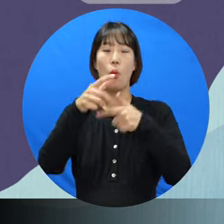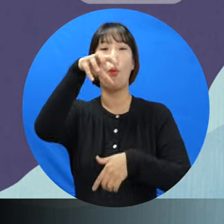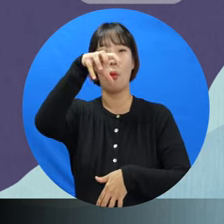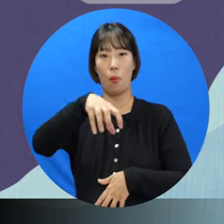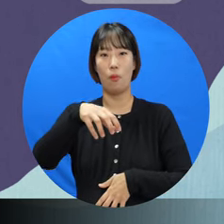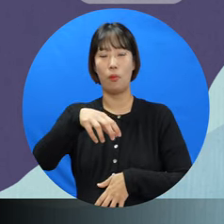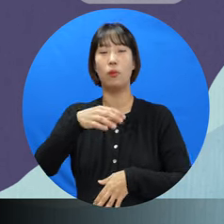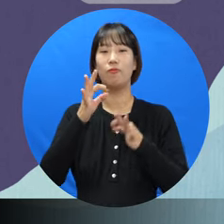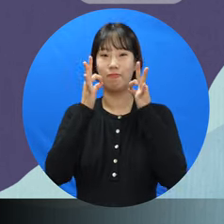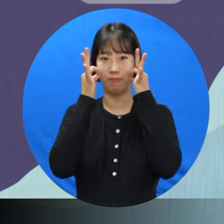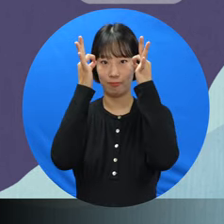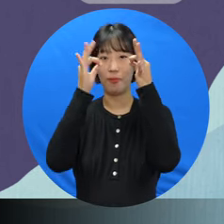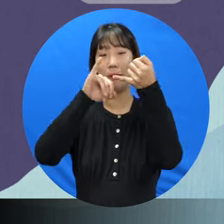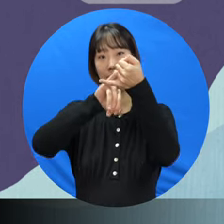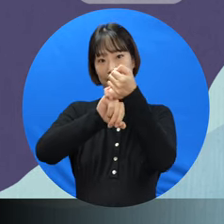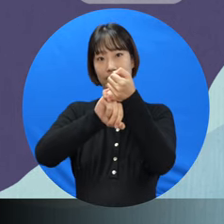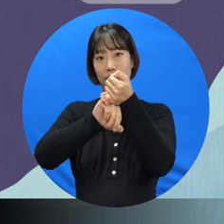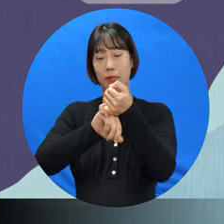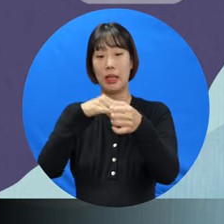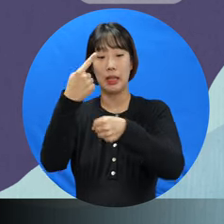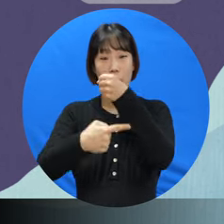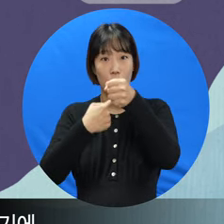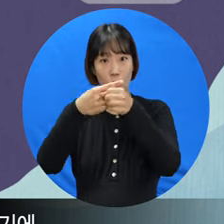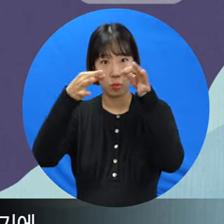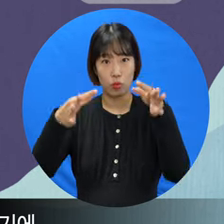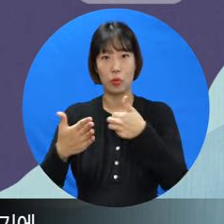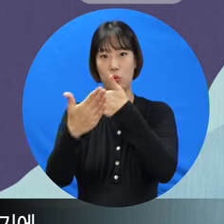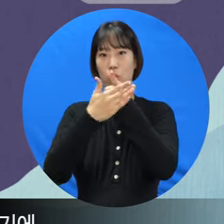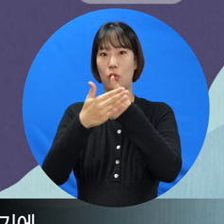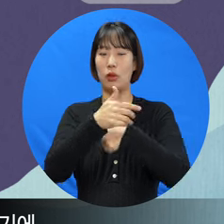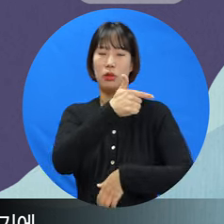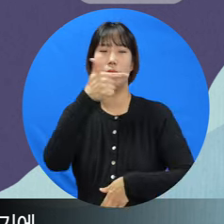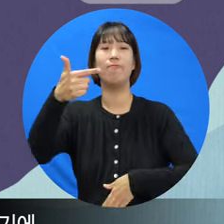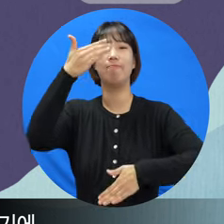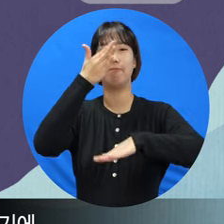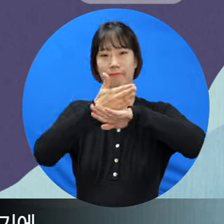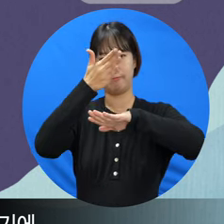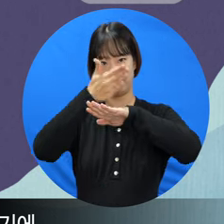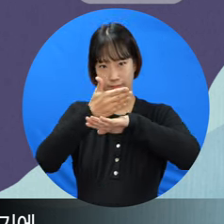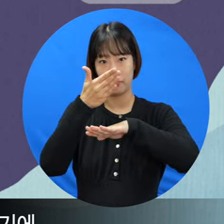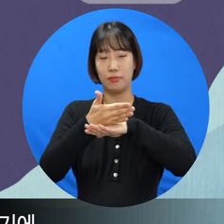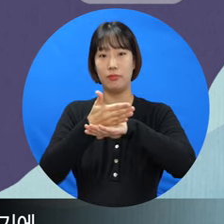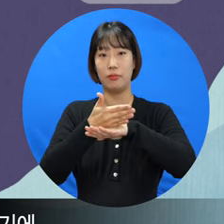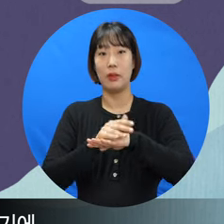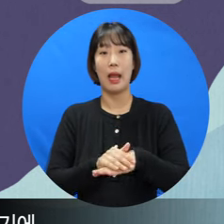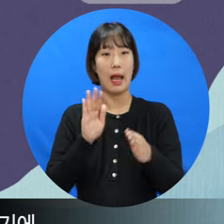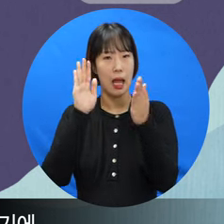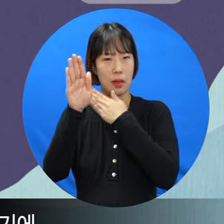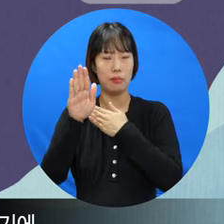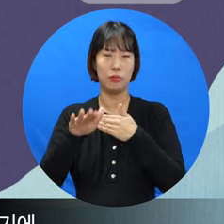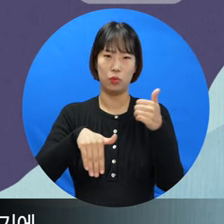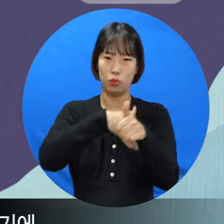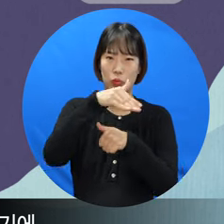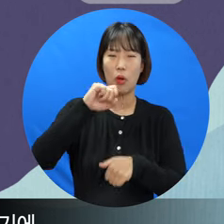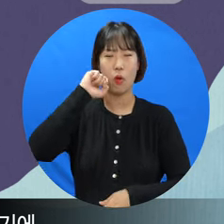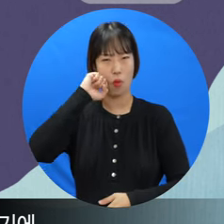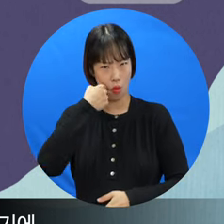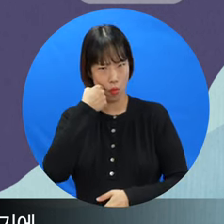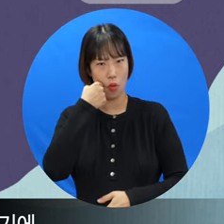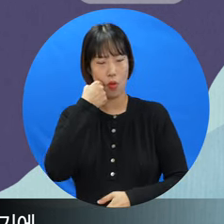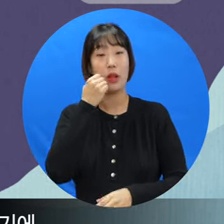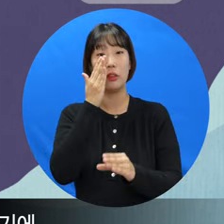만들어 가겠습니다 한 해 동안 보내주신 성원에 깊은 감사를 드리면서 너무나도 힘겹고